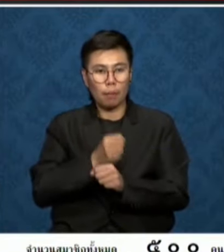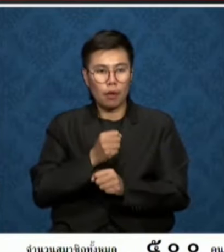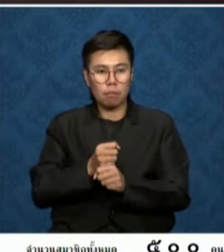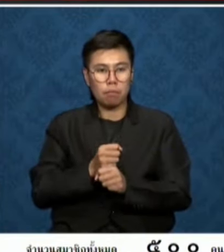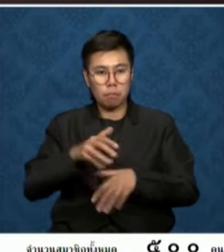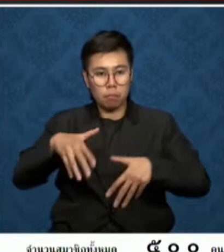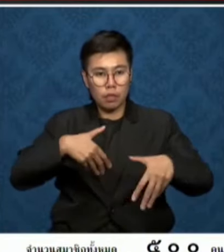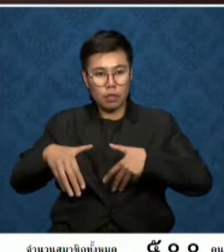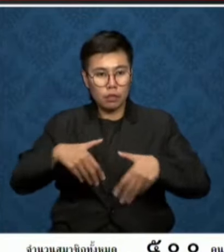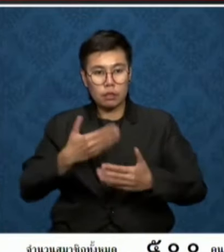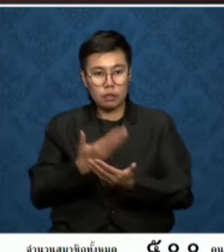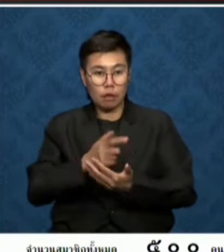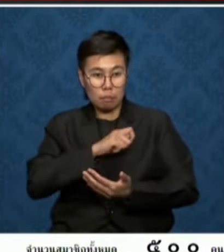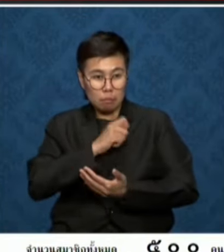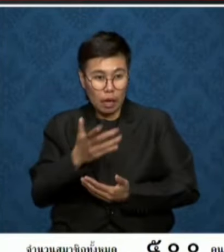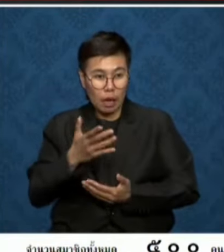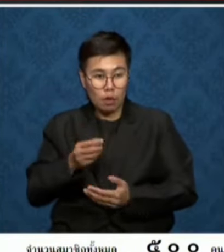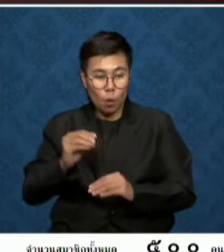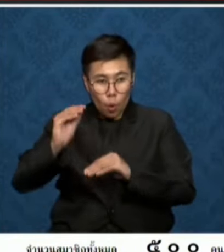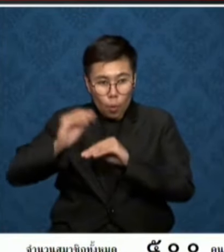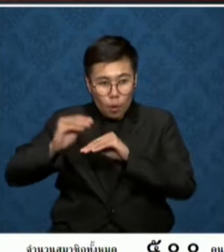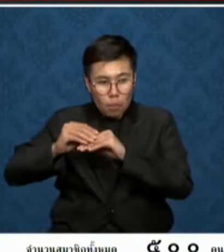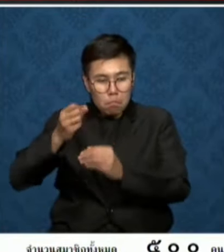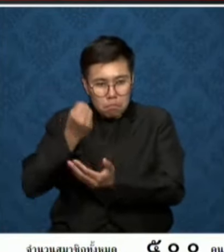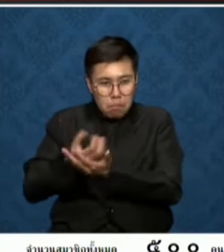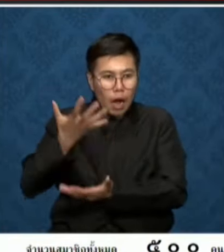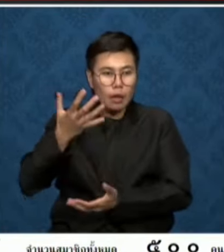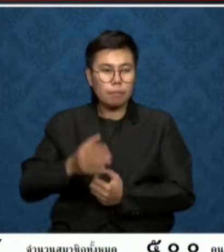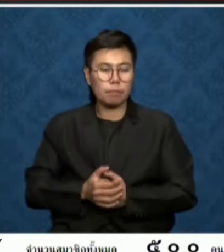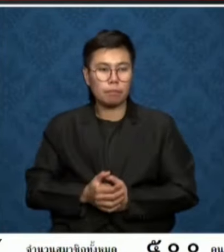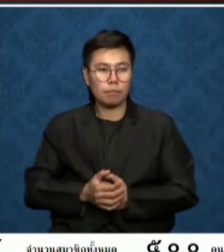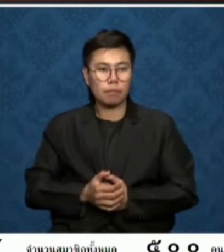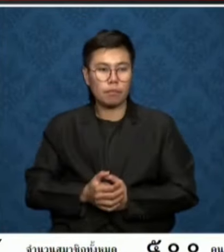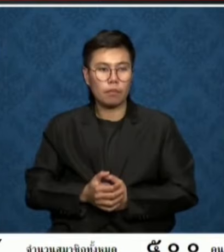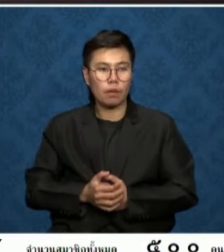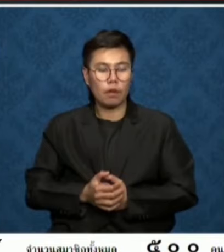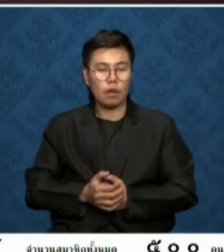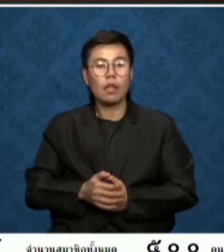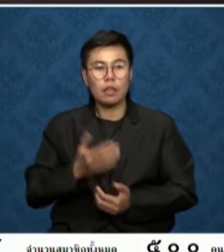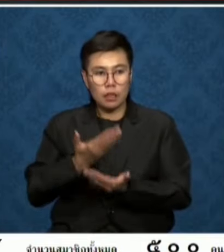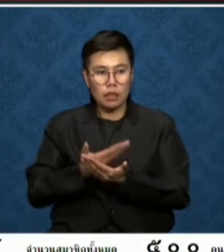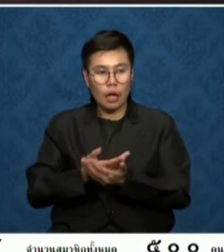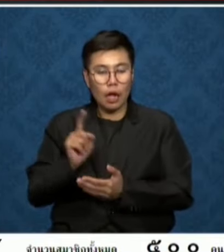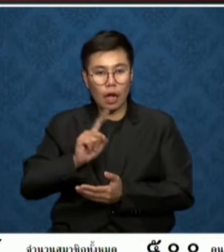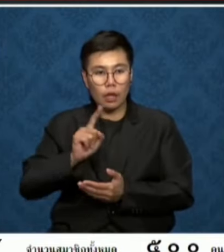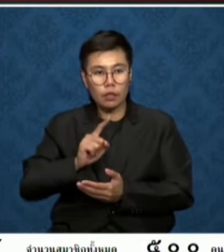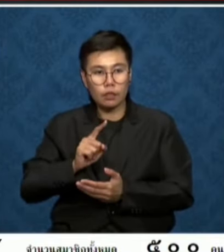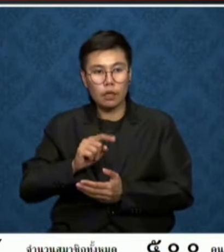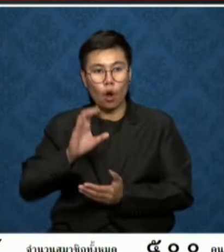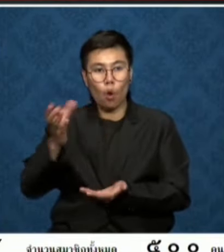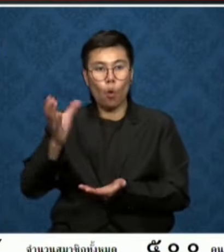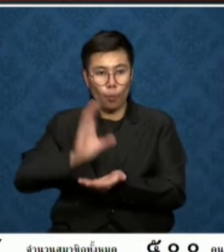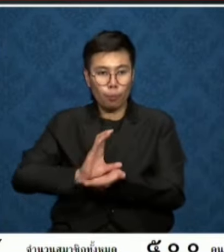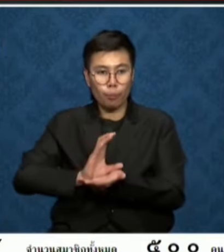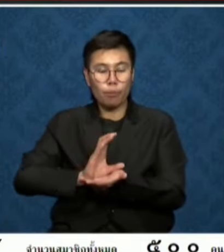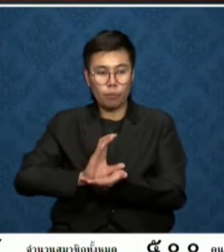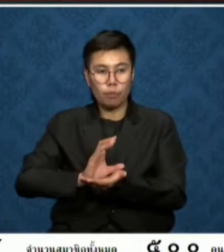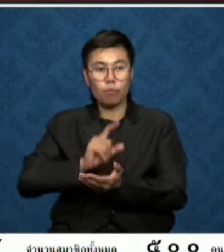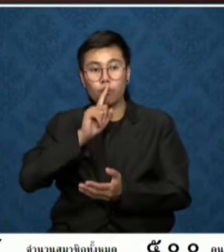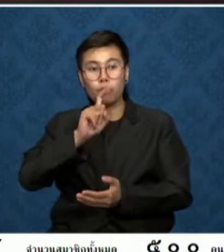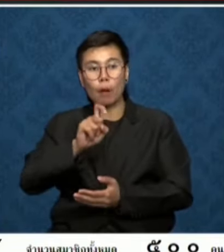ให้ประชาชนนะครับต้องจ่ายค่าไฟแพงขึ้นไปอีกและปัญหาข้อสุดท้ายนะครับคือเรื่องของงบประมาณครับผมมีคำถามในเรื่องนี้อย่างไรครับท่านประธ